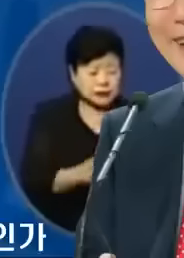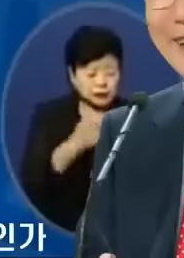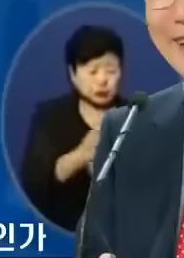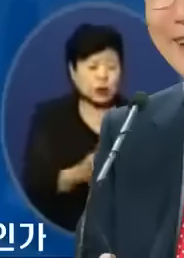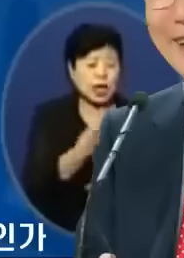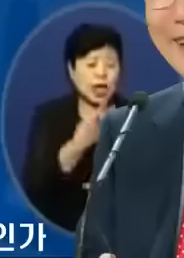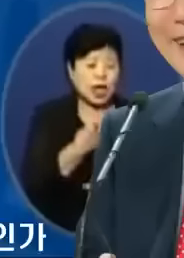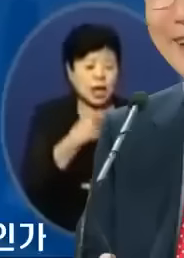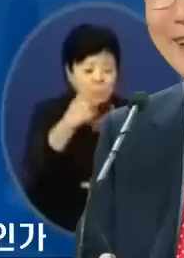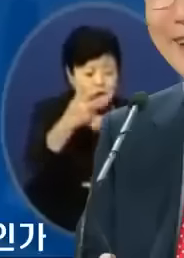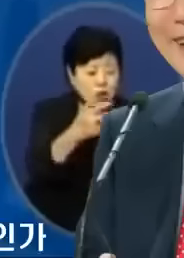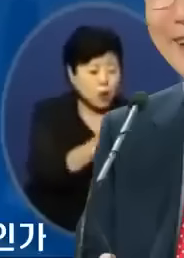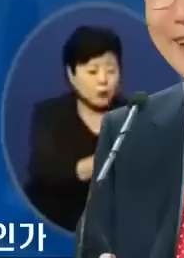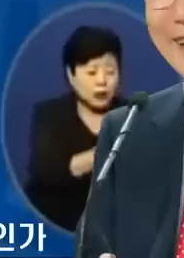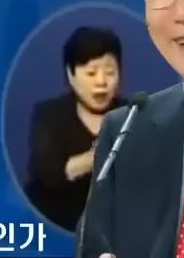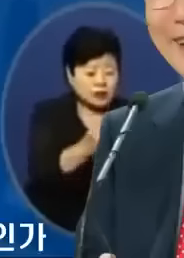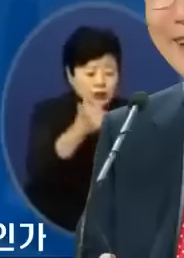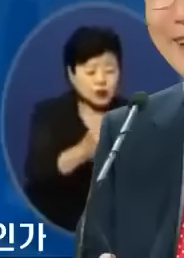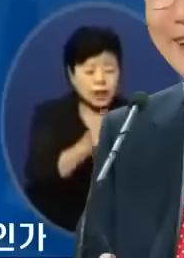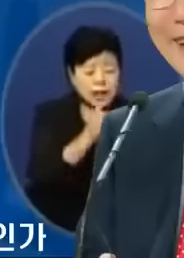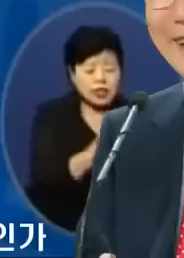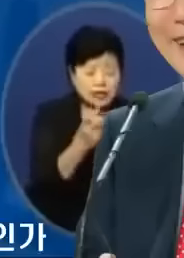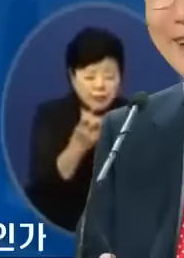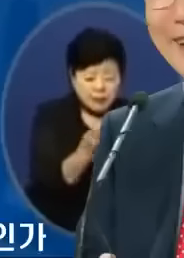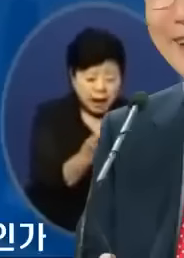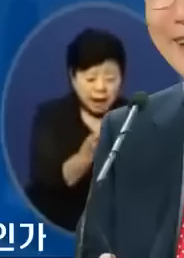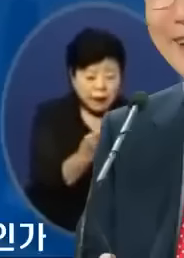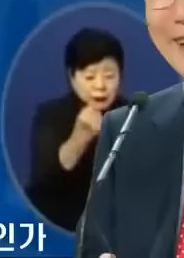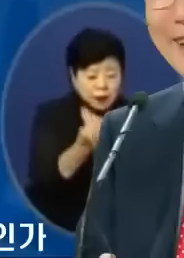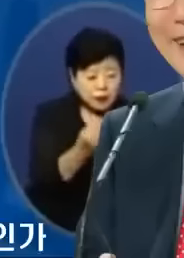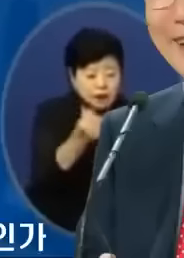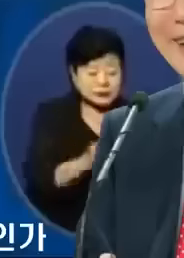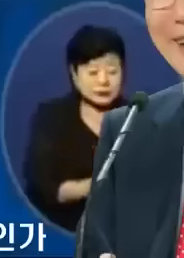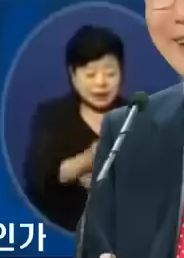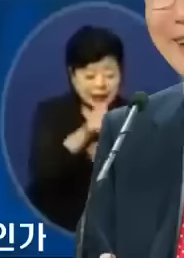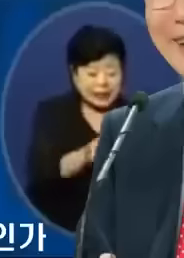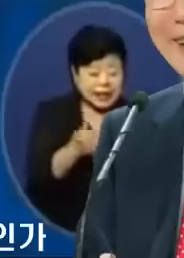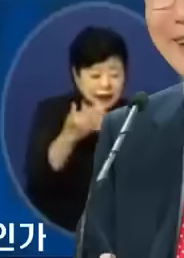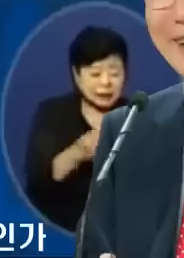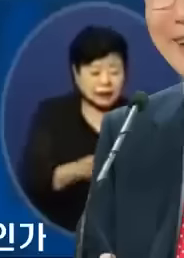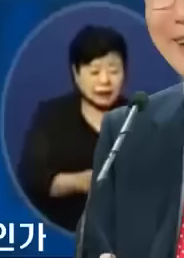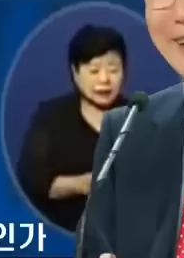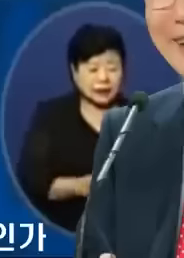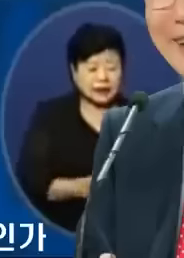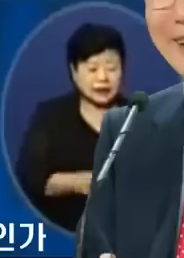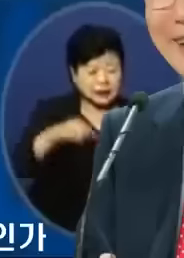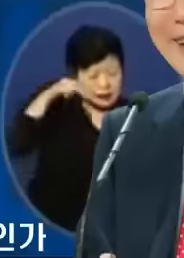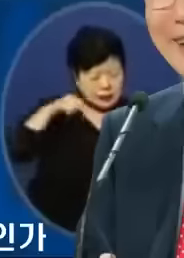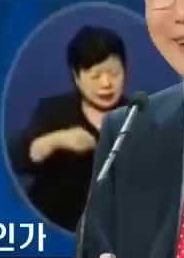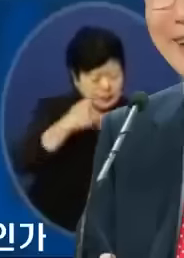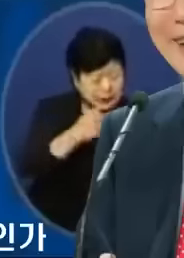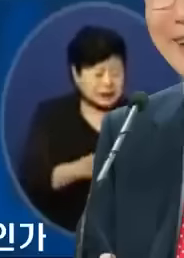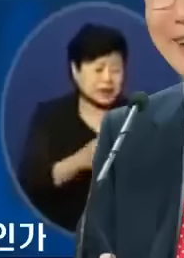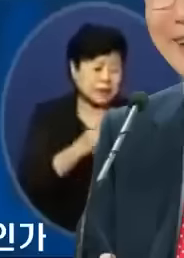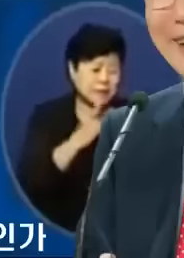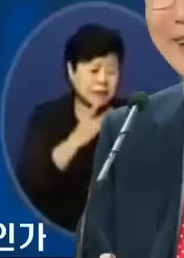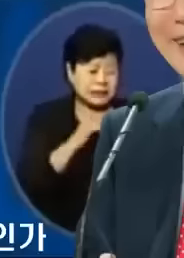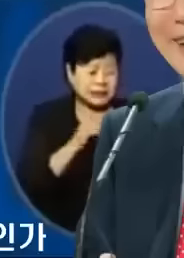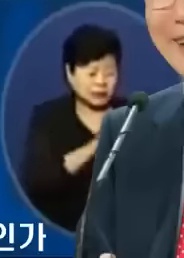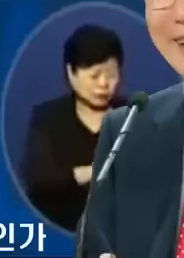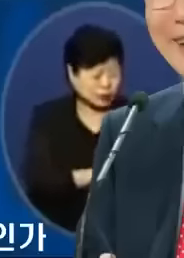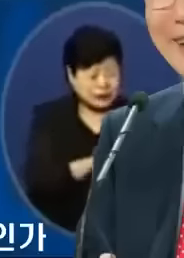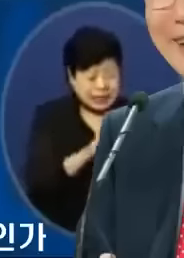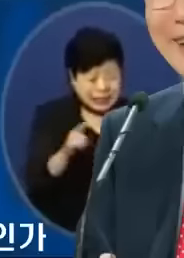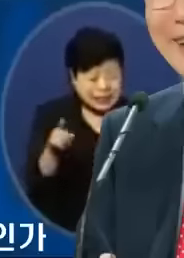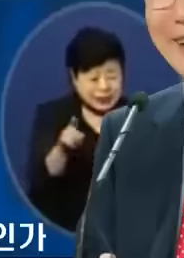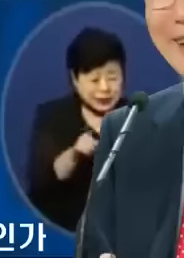죄를 언급해서 죄를 이기는 방법에 대해서 이렇게 말합니다. 하나님께 푹 빠져있는 것만이 세상에